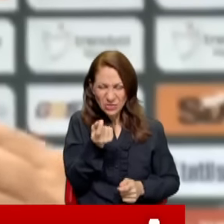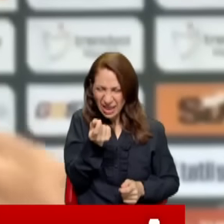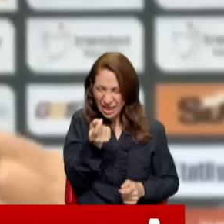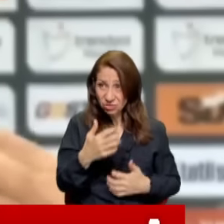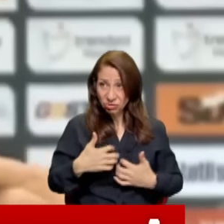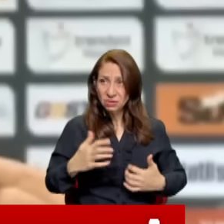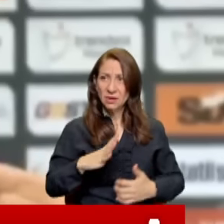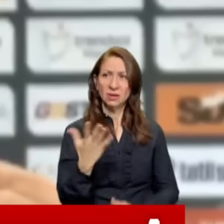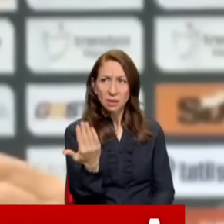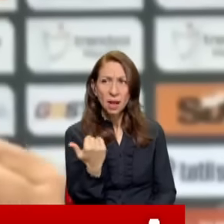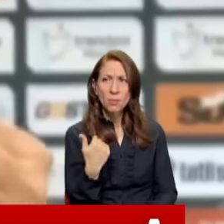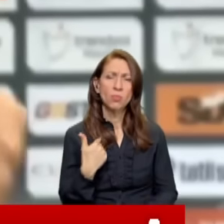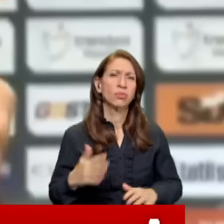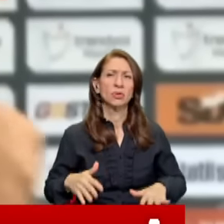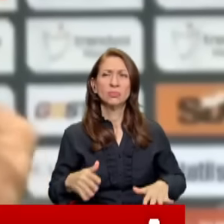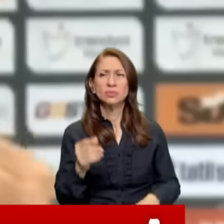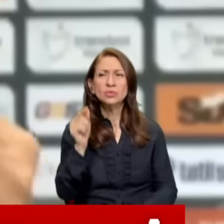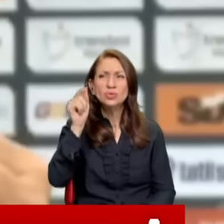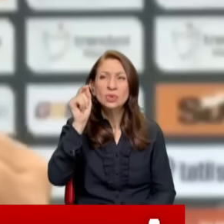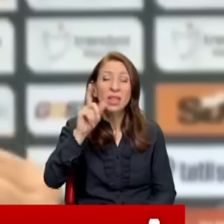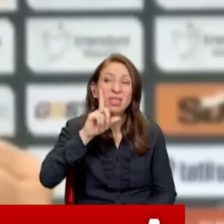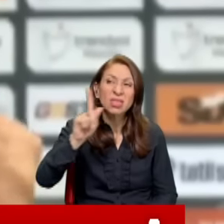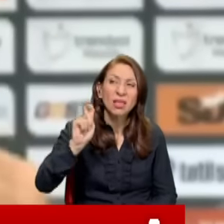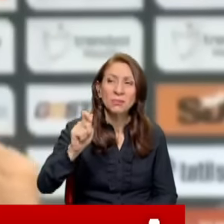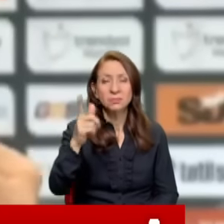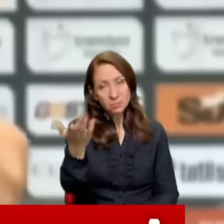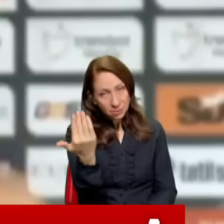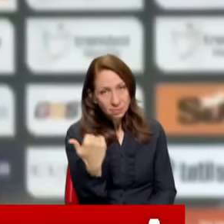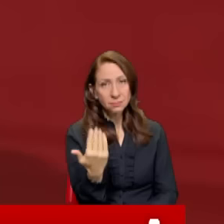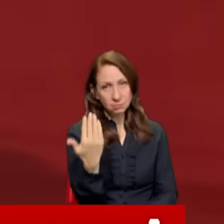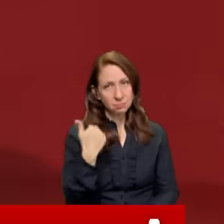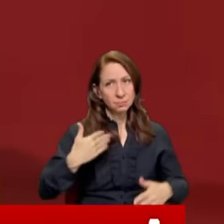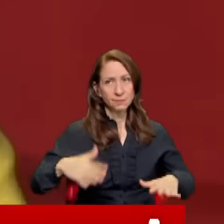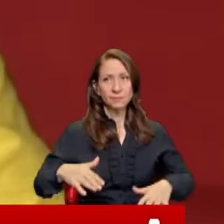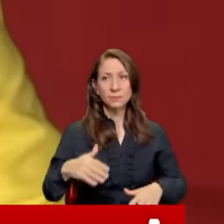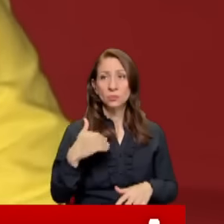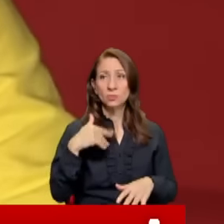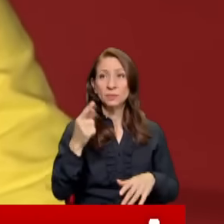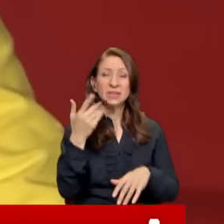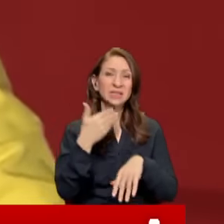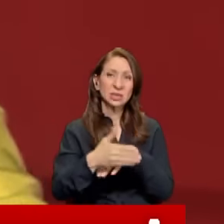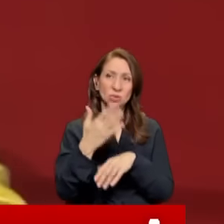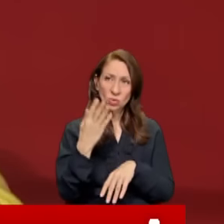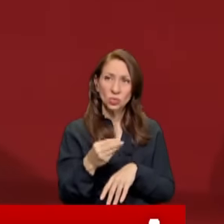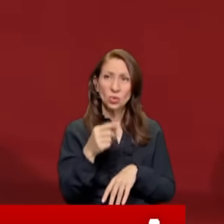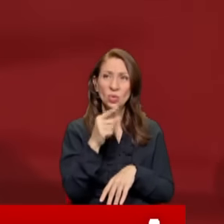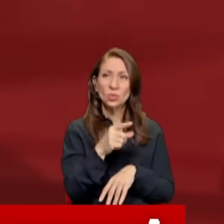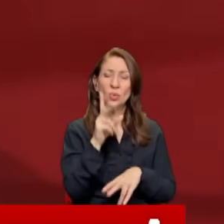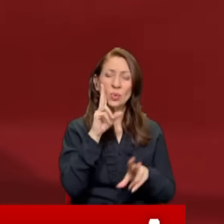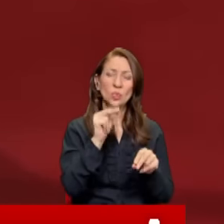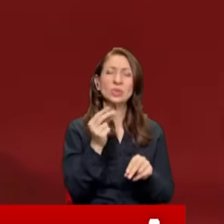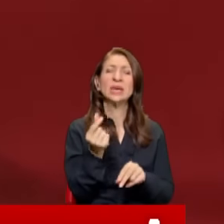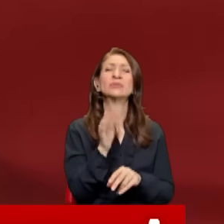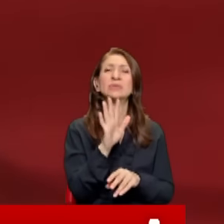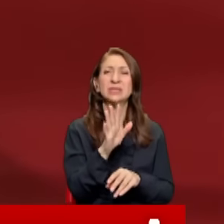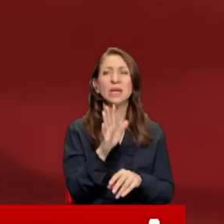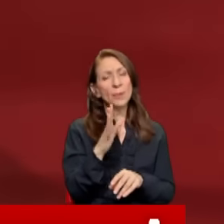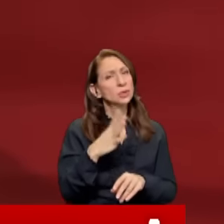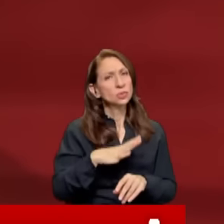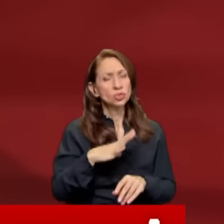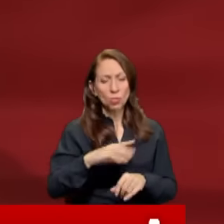varsa gel buradayım şu kadar delikanlılığın varsa gel buradayım Bugün biraz geç oldu o da uykusu kaçmasın ama